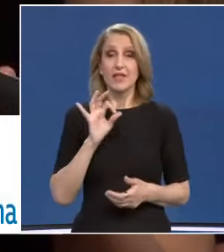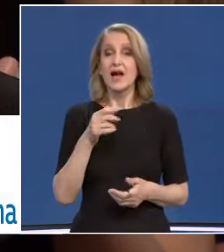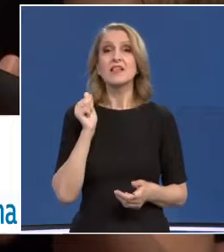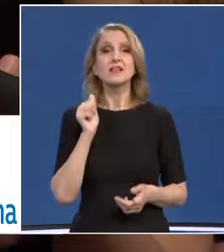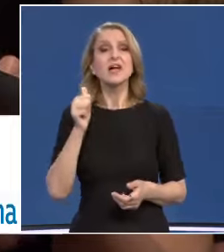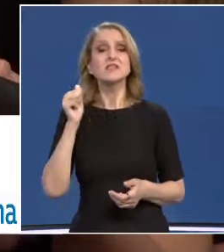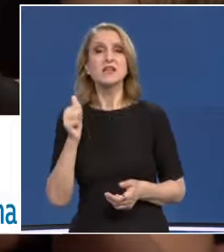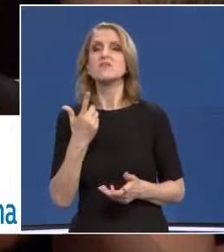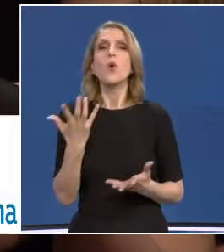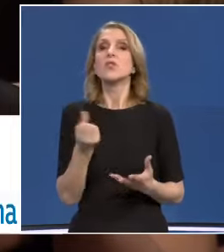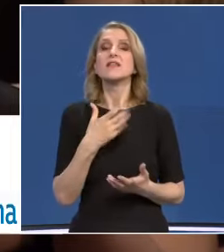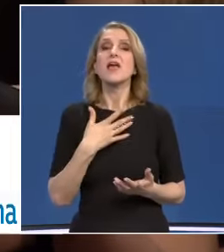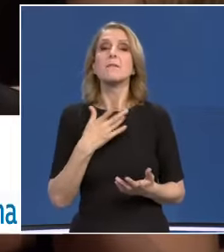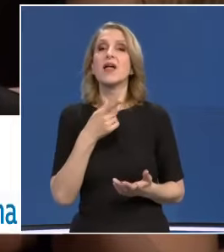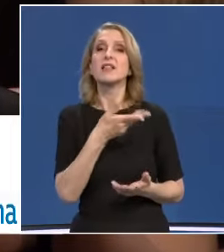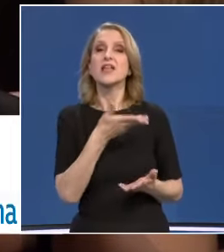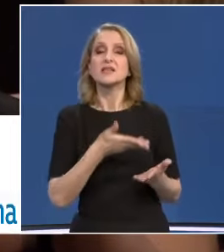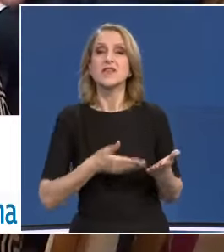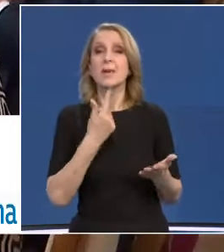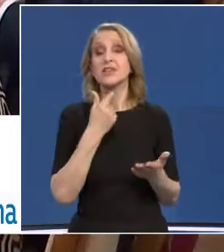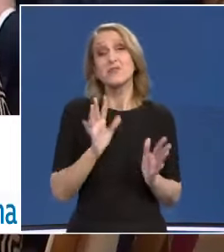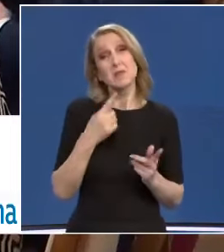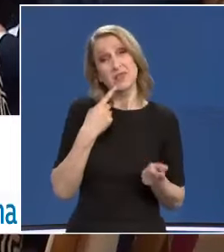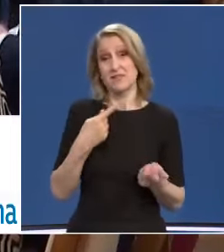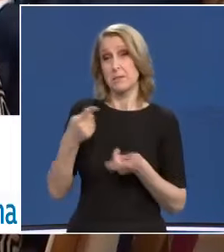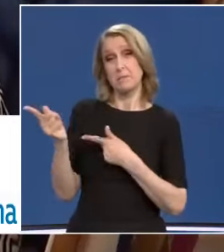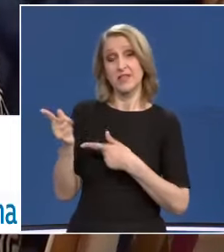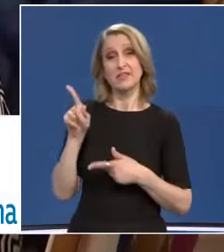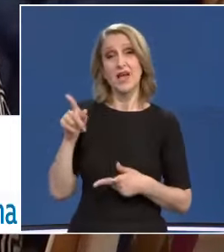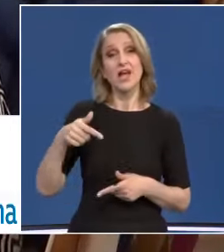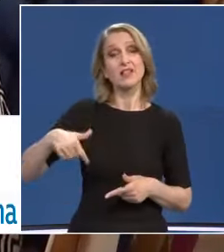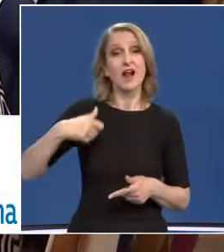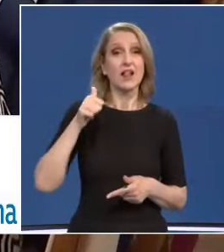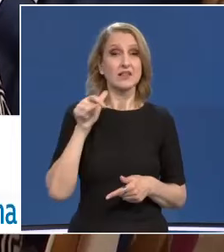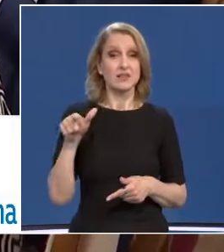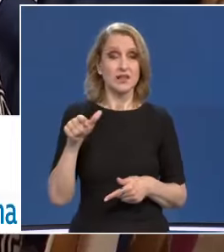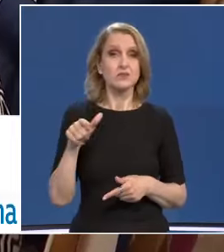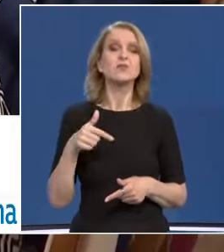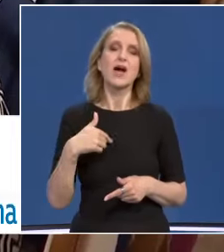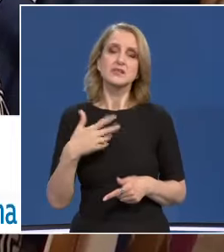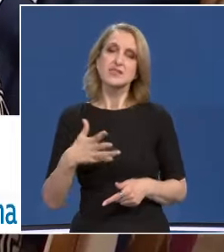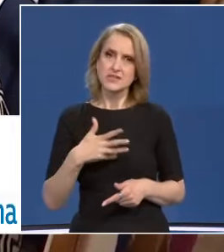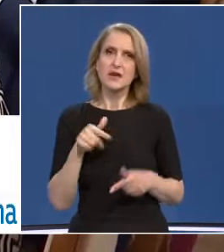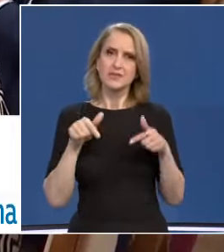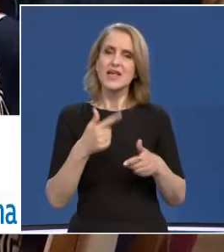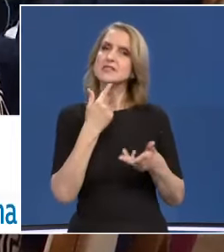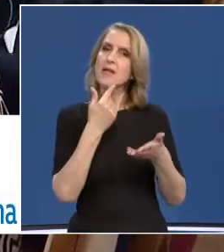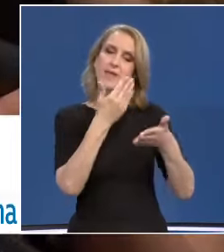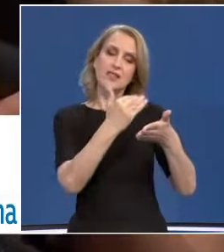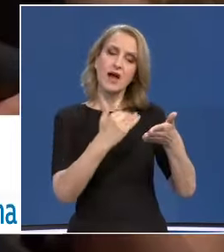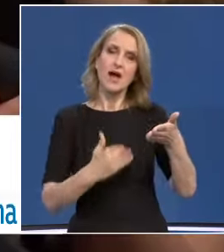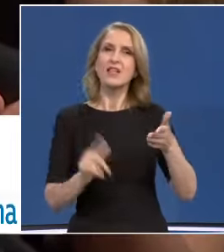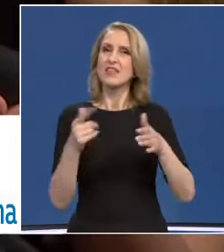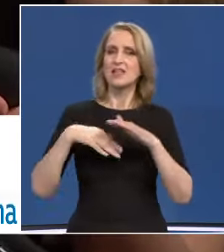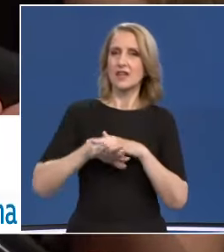Атанас Атанасов? Това трябва да питате генерал Атанасов. Моето желание, разбира се, е тези имена да ги получим така по институционален ред,